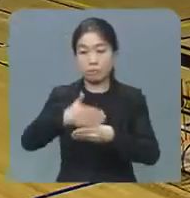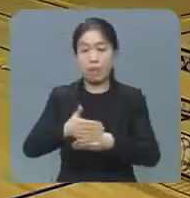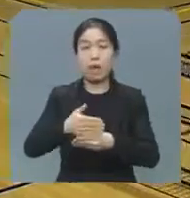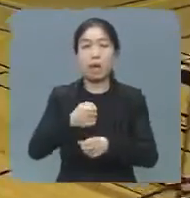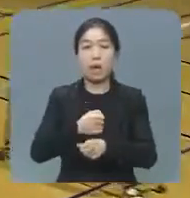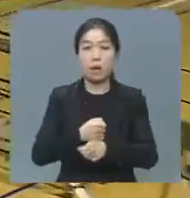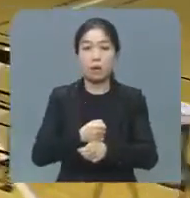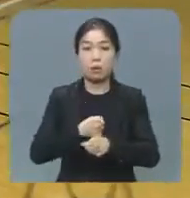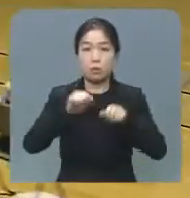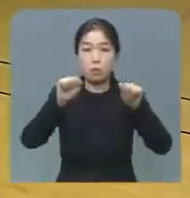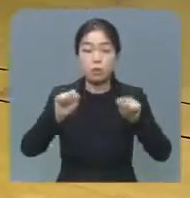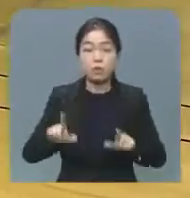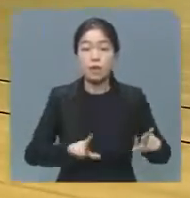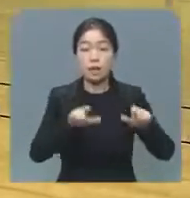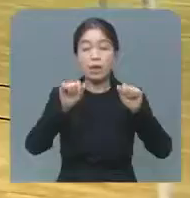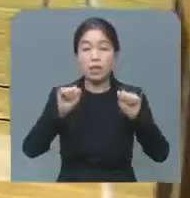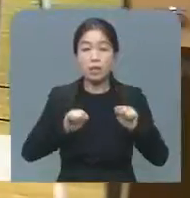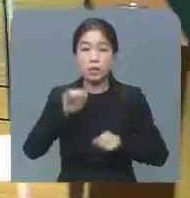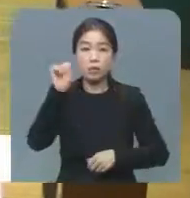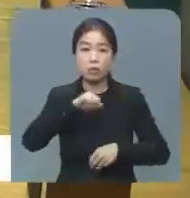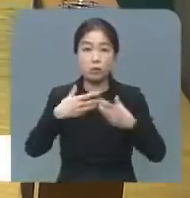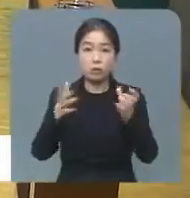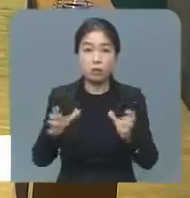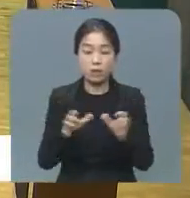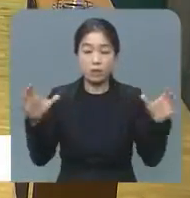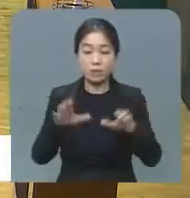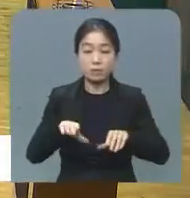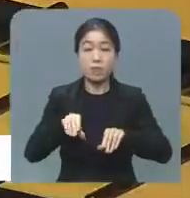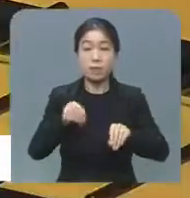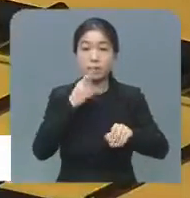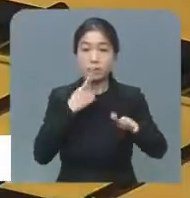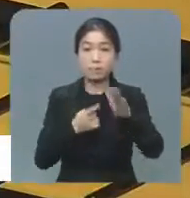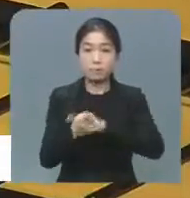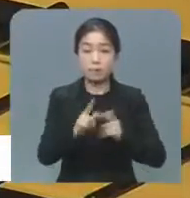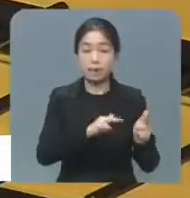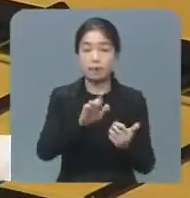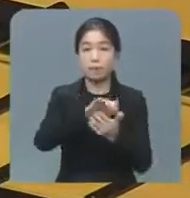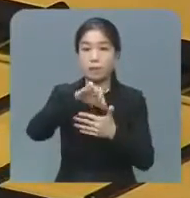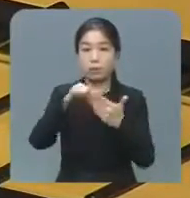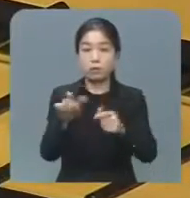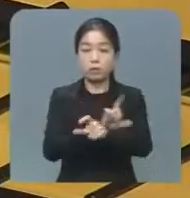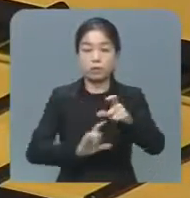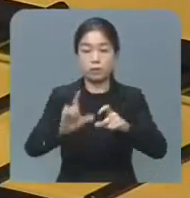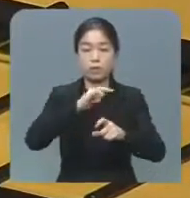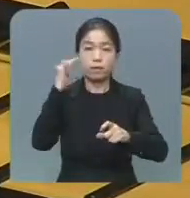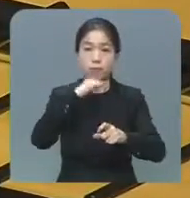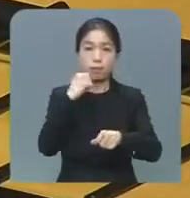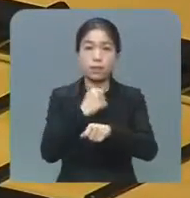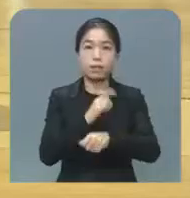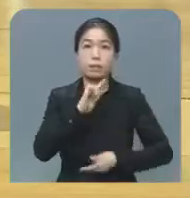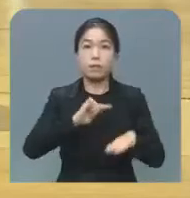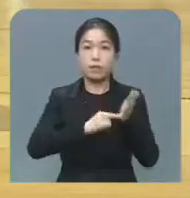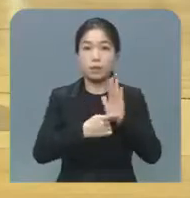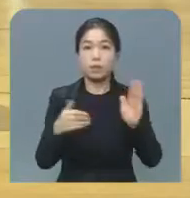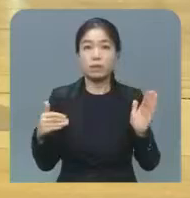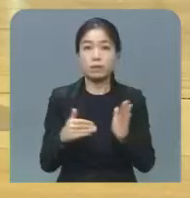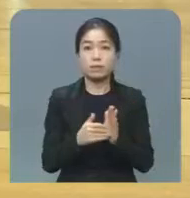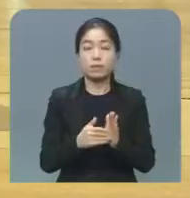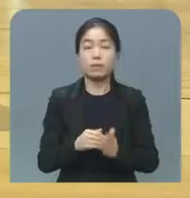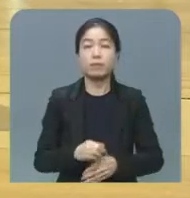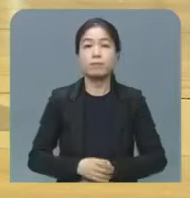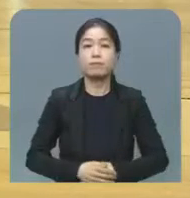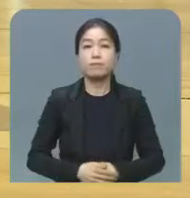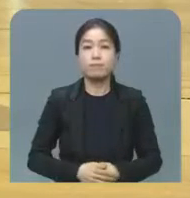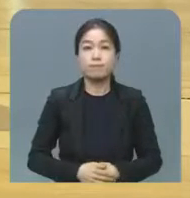생활체육 동호회 에는 지파 끔 지 행정명령을 내려놓은 등 방역 수칙을 강화하겠다고 밝혔습니다 kbs